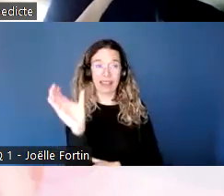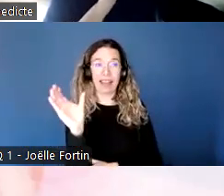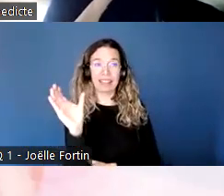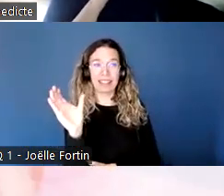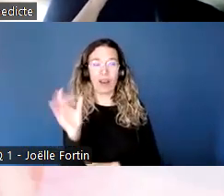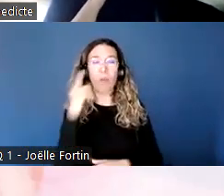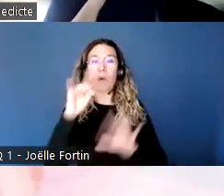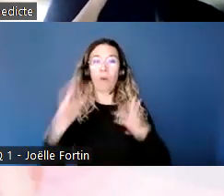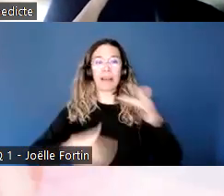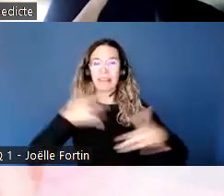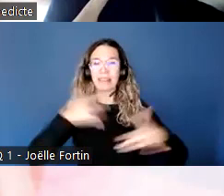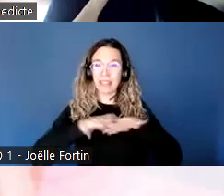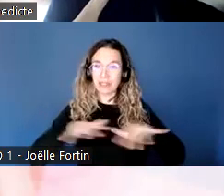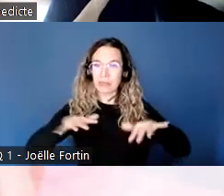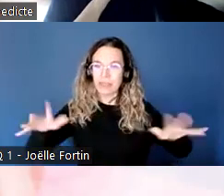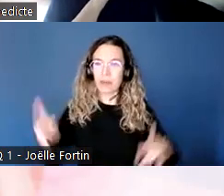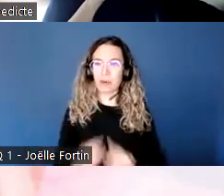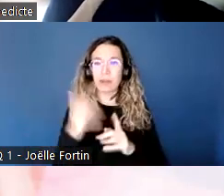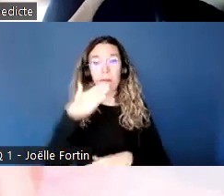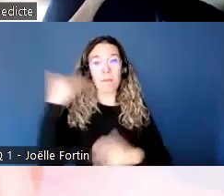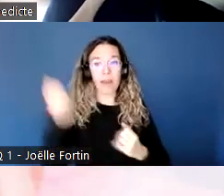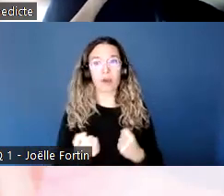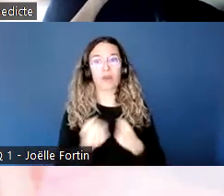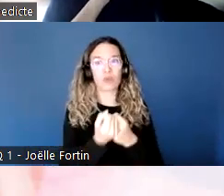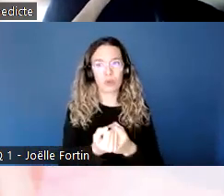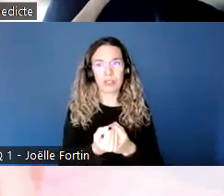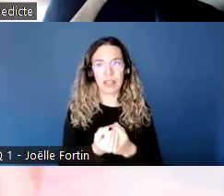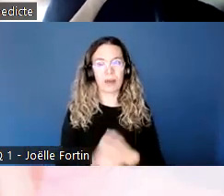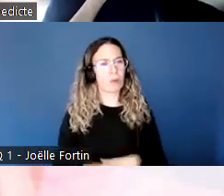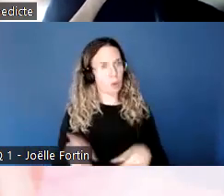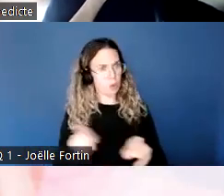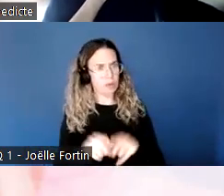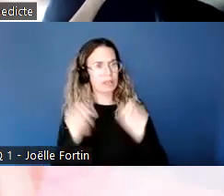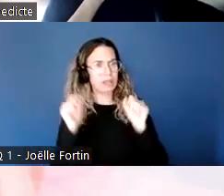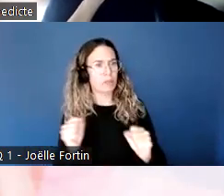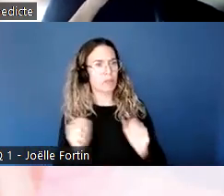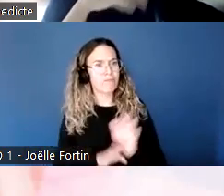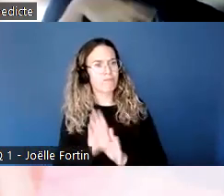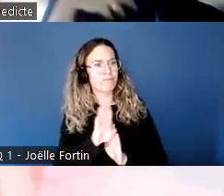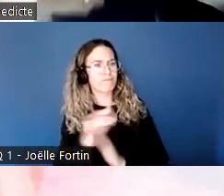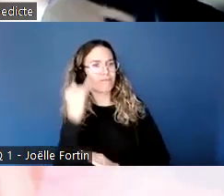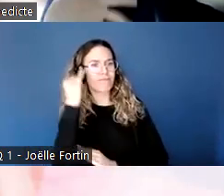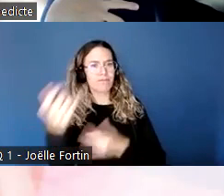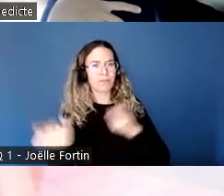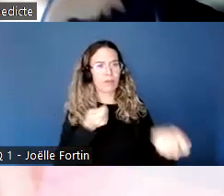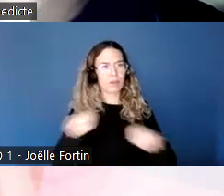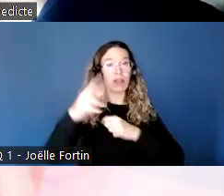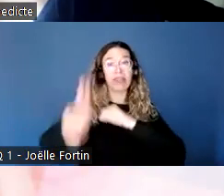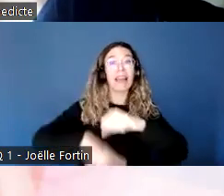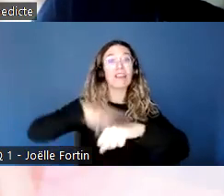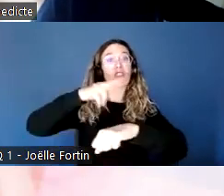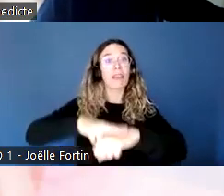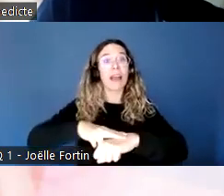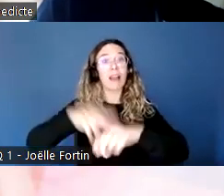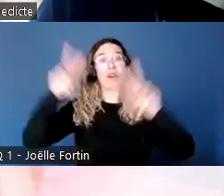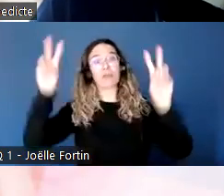à la sensibilisation et au meilleur soutien et à augmenter la capacité pour développer une approche coordonnée nationale envers la